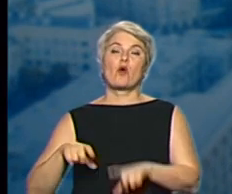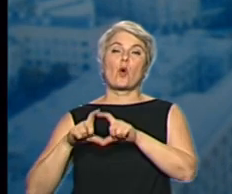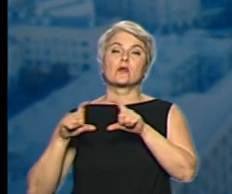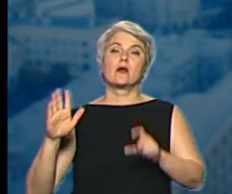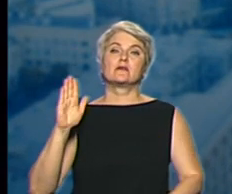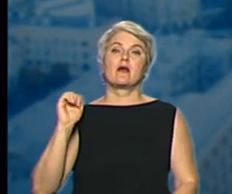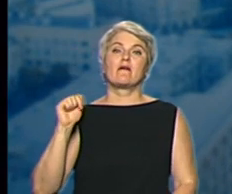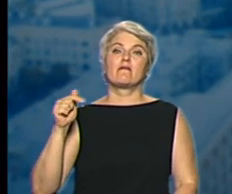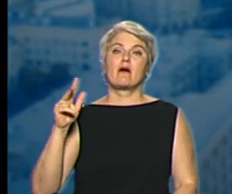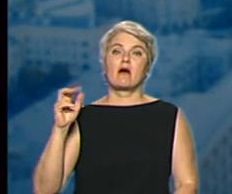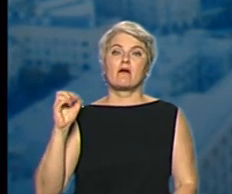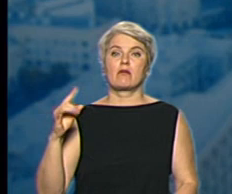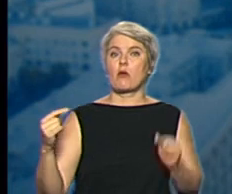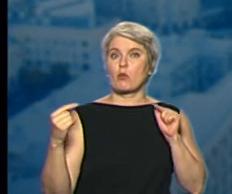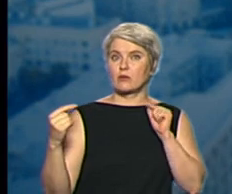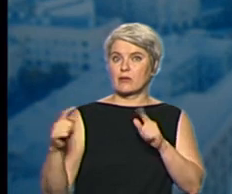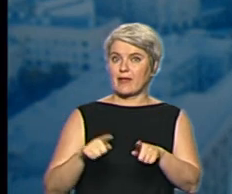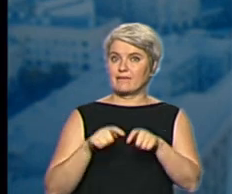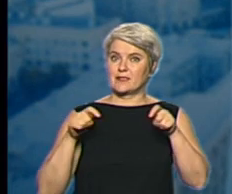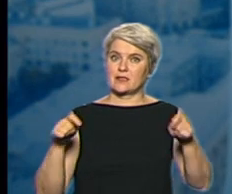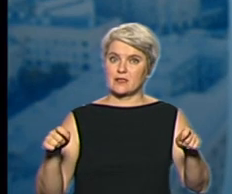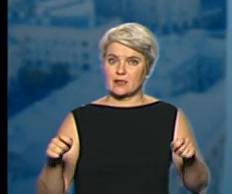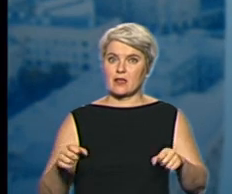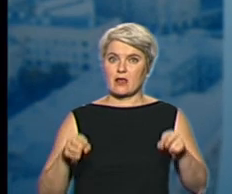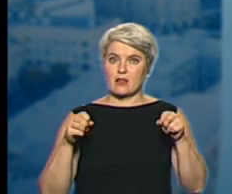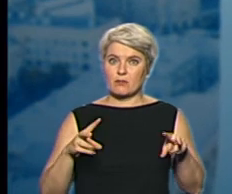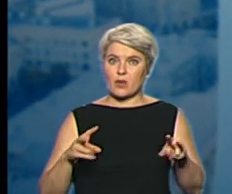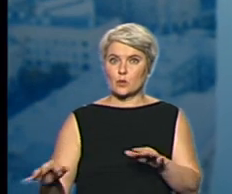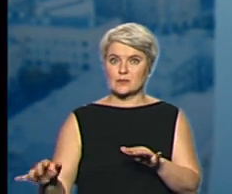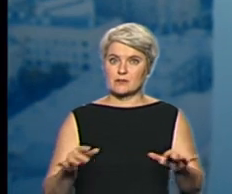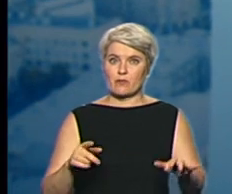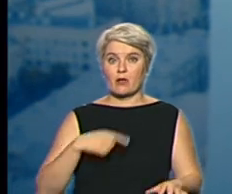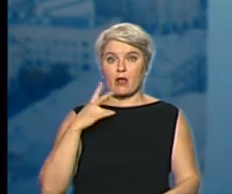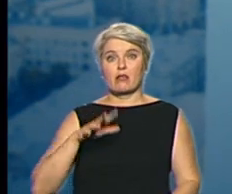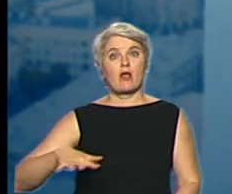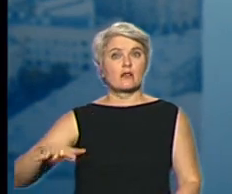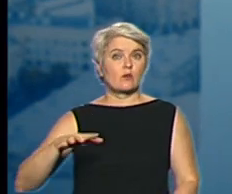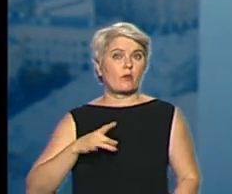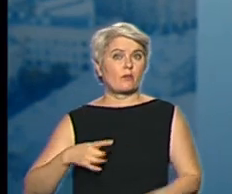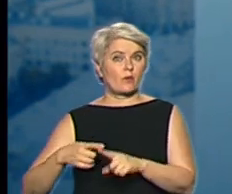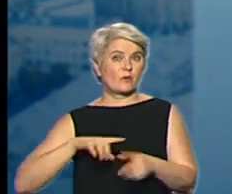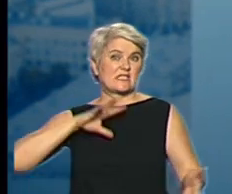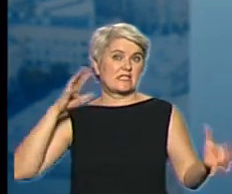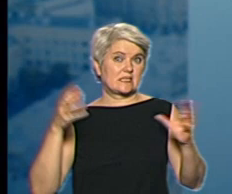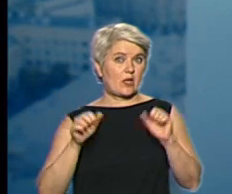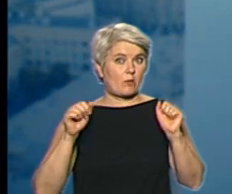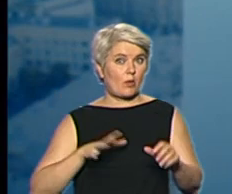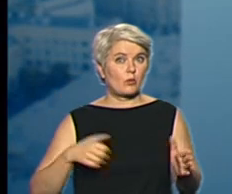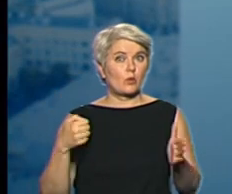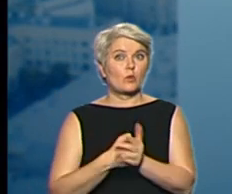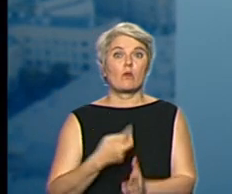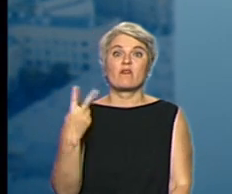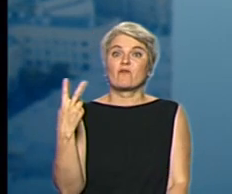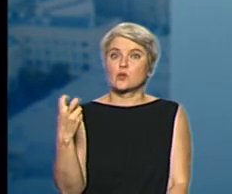повідомив державний секретар Ради безпеки Білорусі Андрій Равков. Каже, на території країни загалом можуть бути до